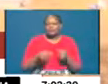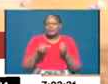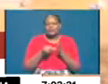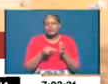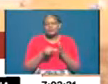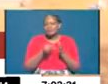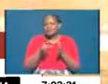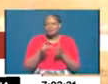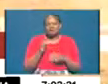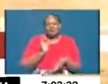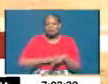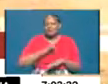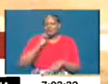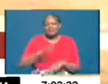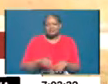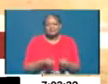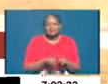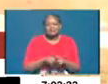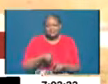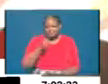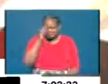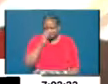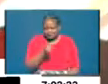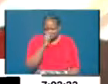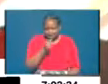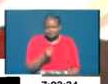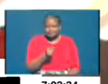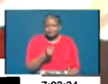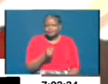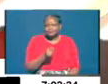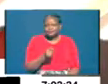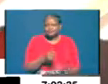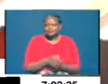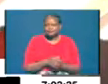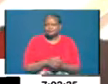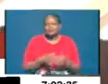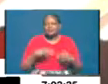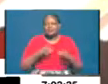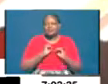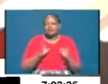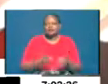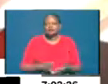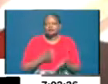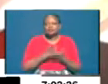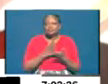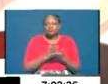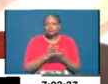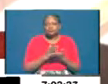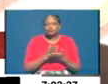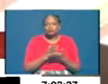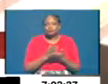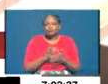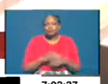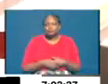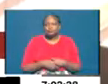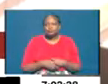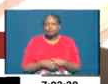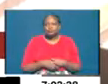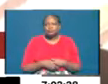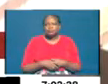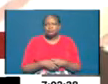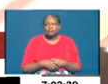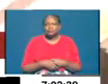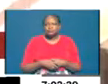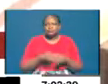lisiloheshimu maadili ya kijamii na haki za kimsingi. Licha ya kuwa walikuwa na wanatimiza jambo la court